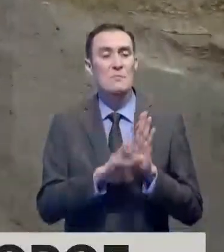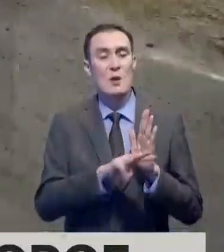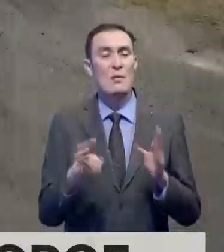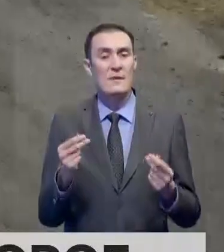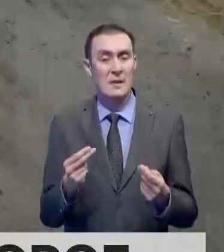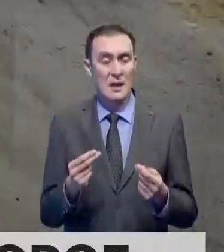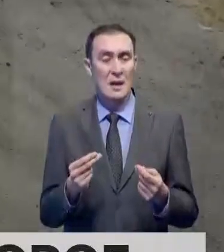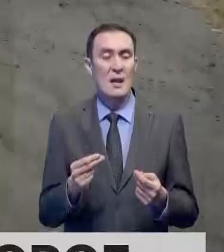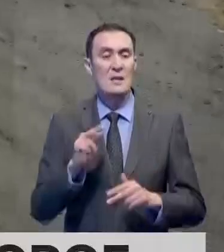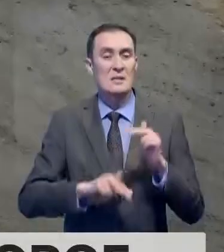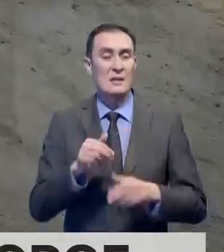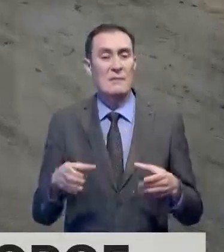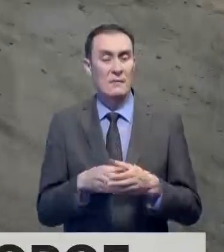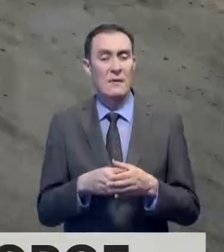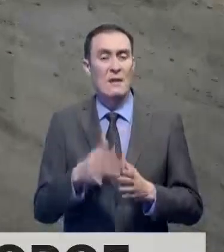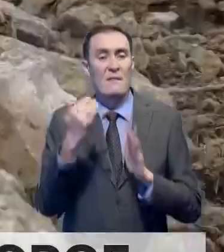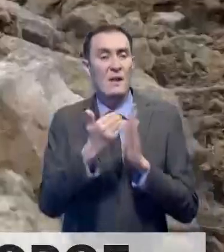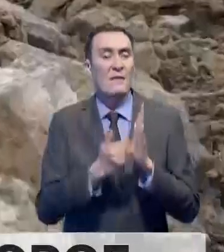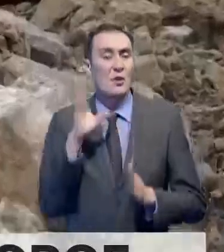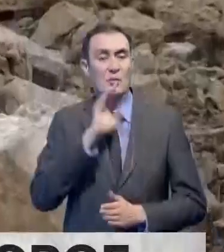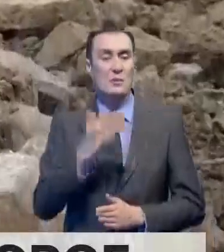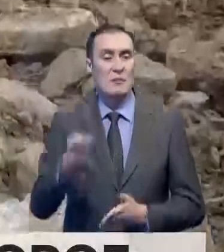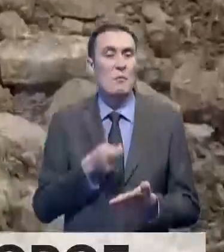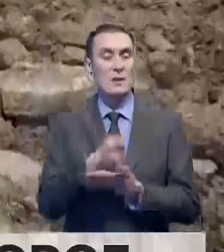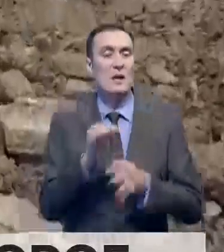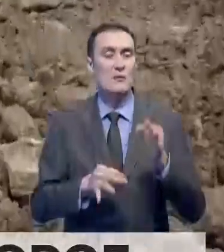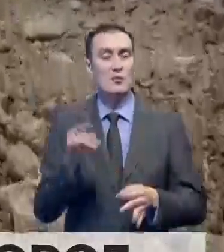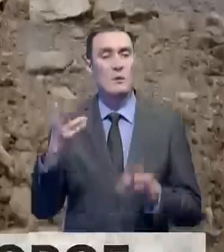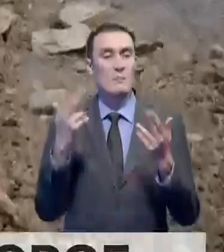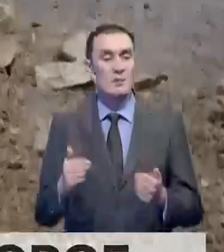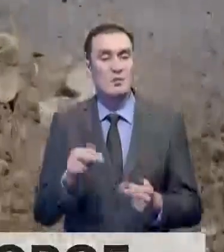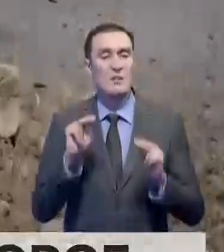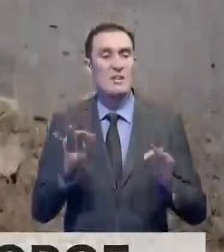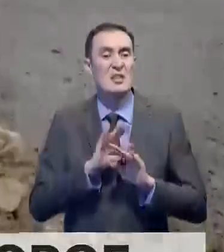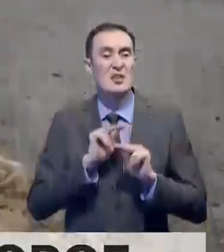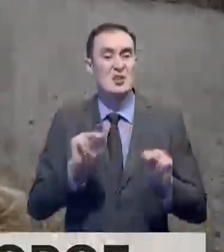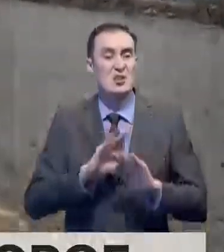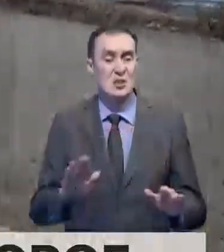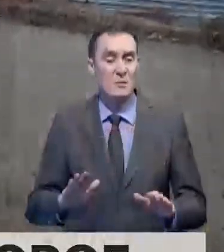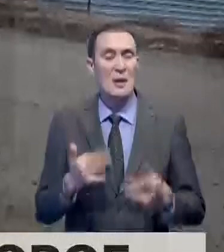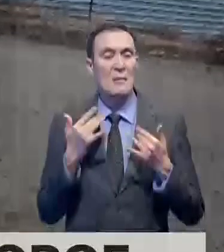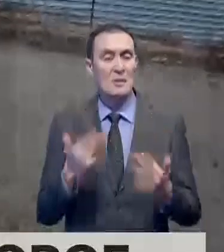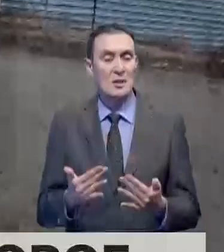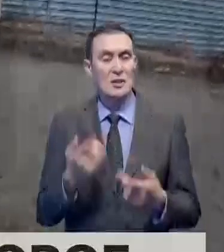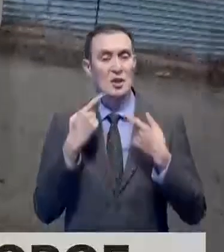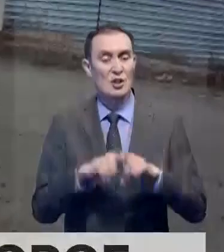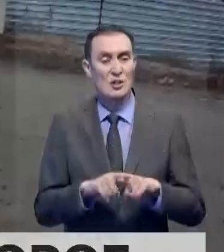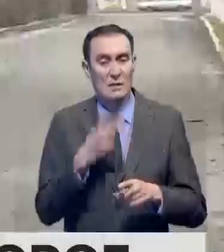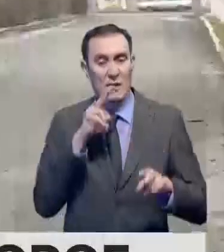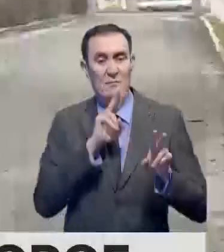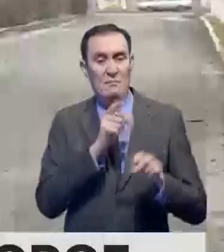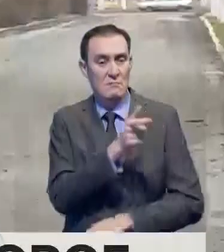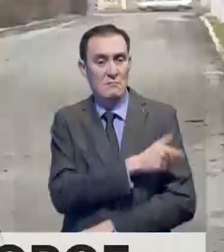миллионов тенге. Подрядчик в график не уложился. На него подали в суд, чтобы признать недобросовестным претензии и у технического